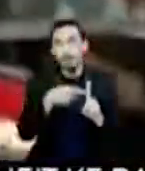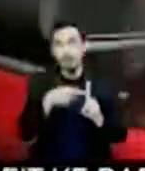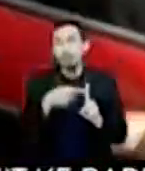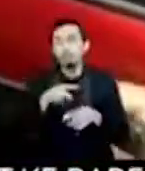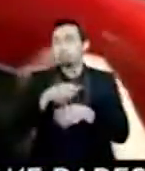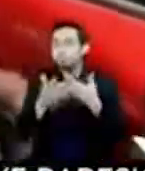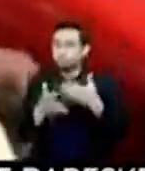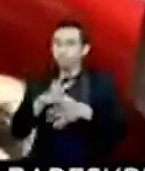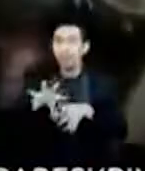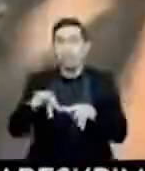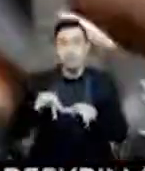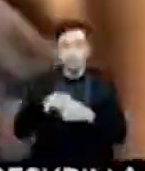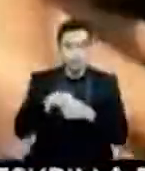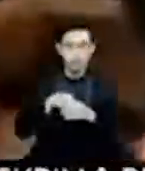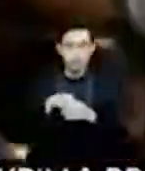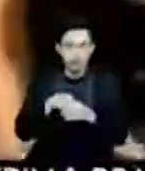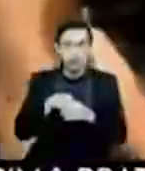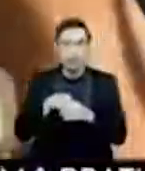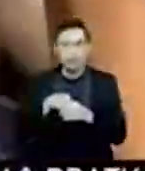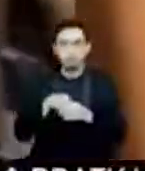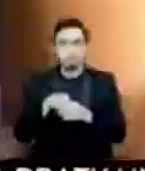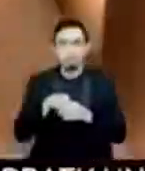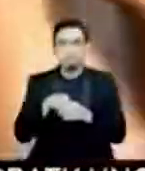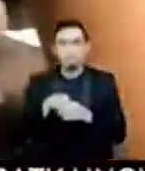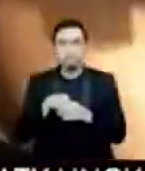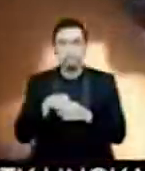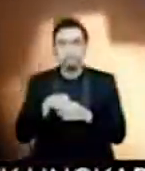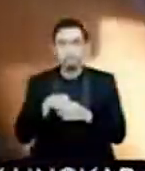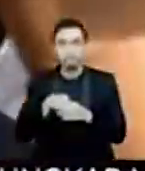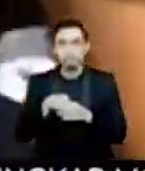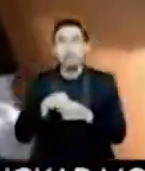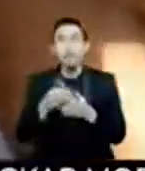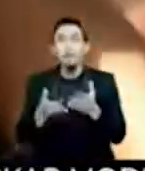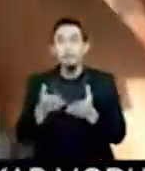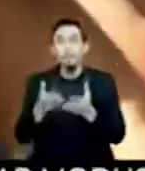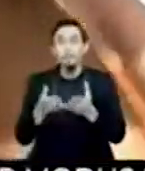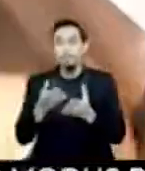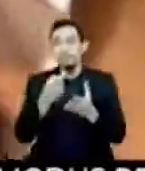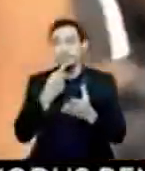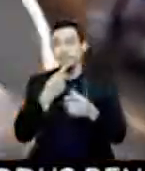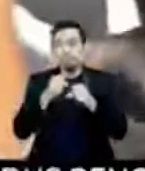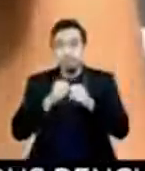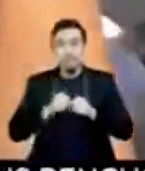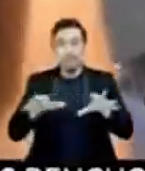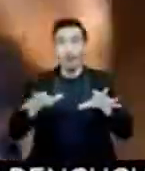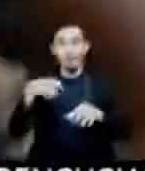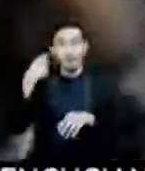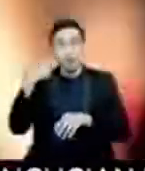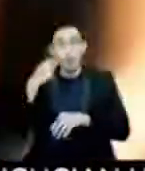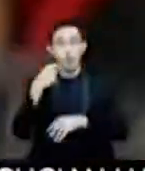serta perannya dalam melakukan penyebaran konten pornografi